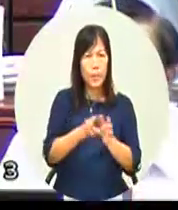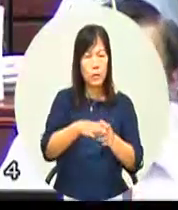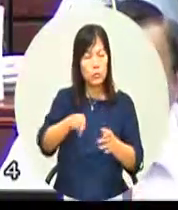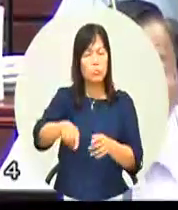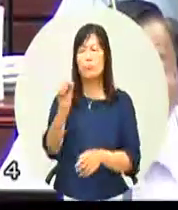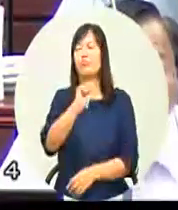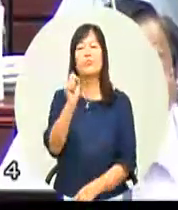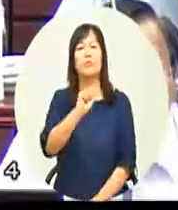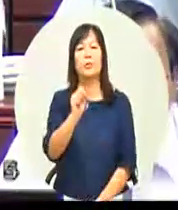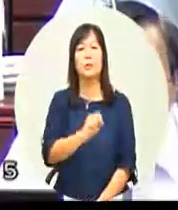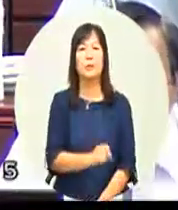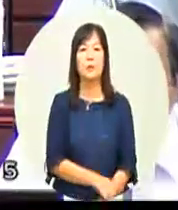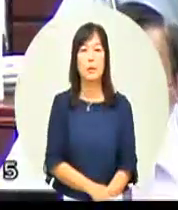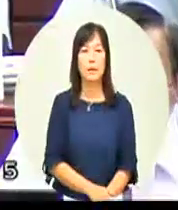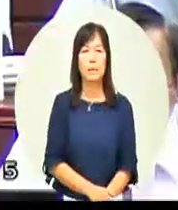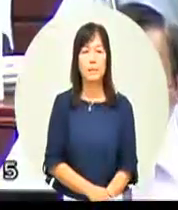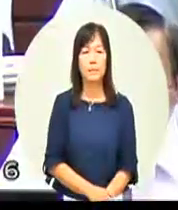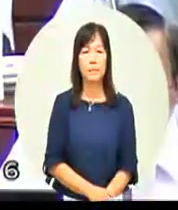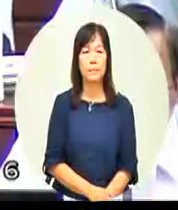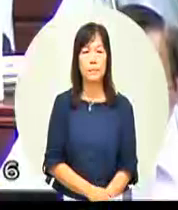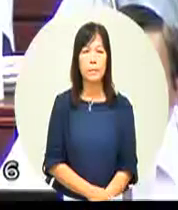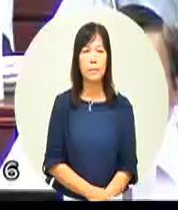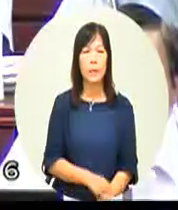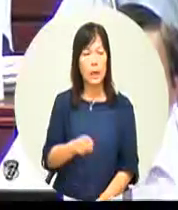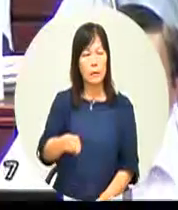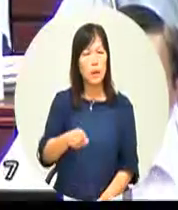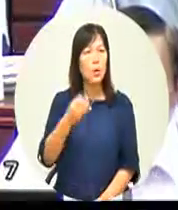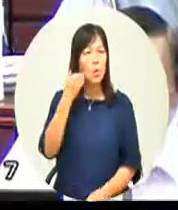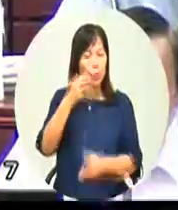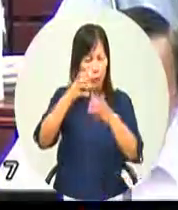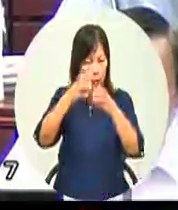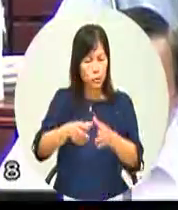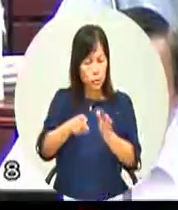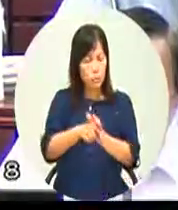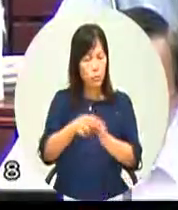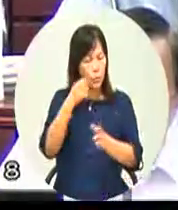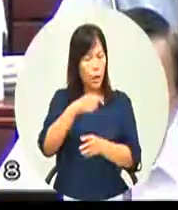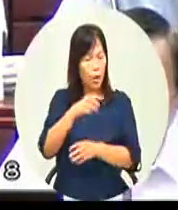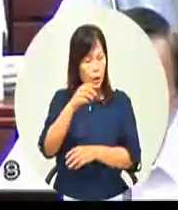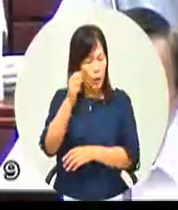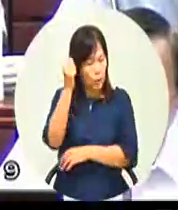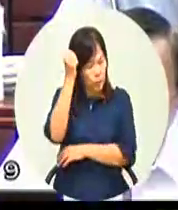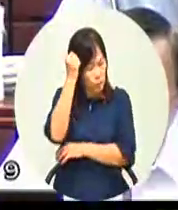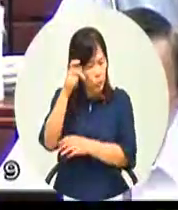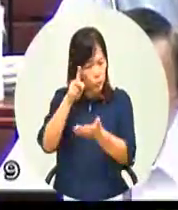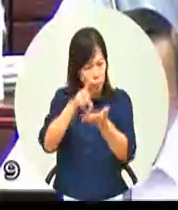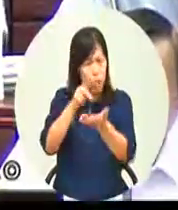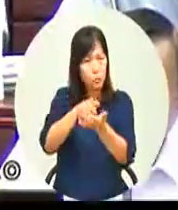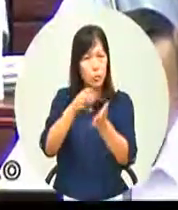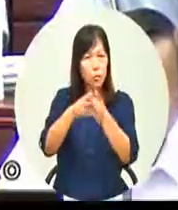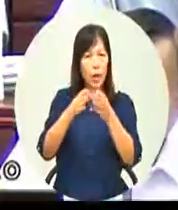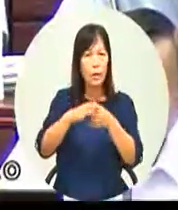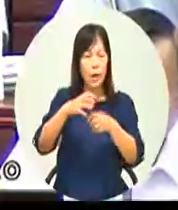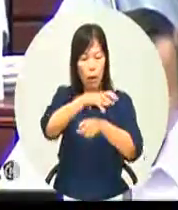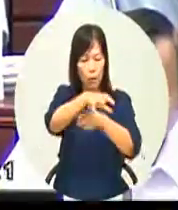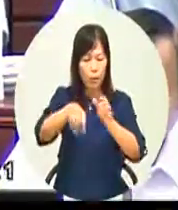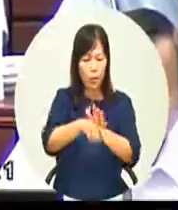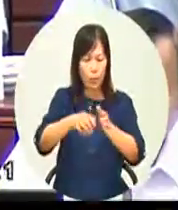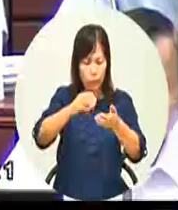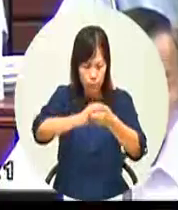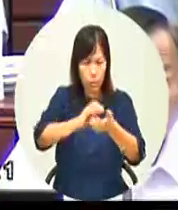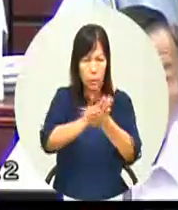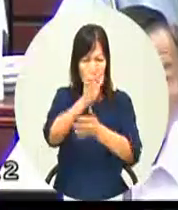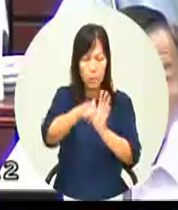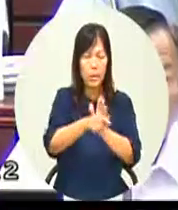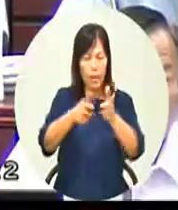不能设民宿的。对，所以如果他要设民宿，我们把范围划定出来之后，他还是要符合民宿的